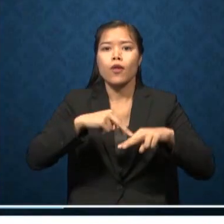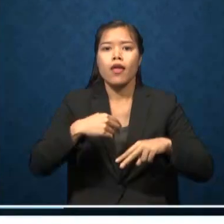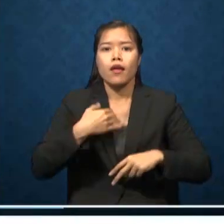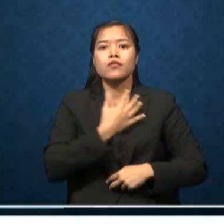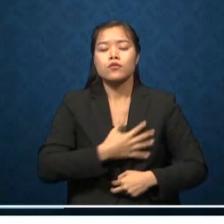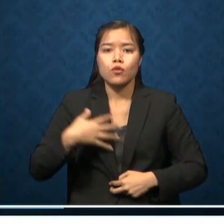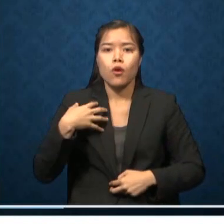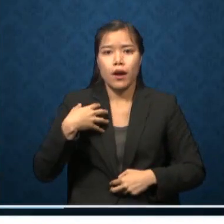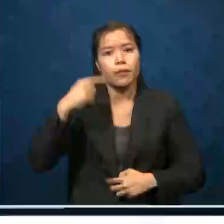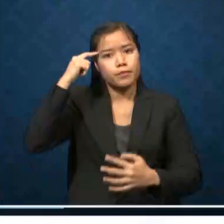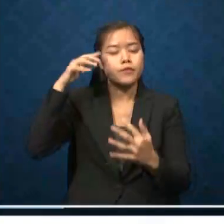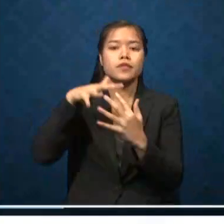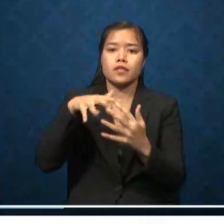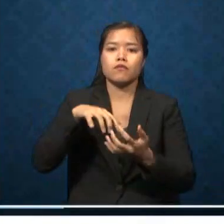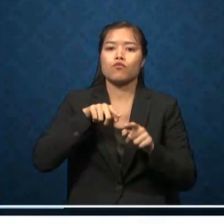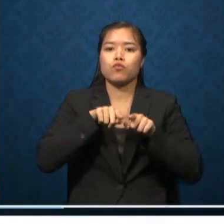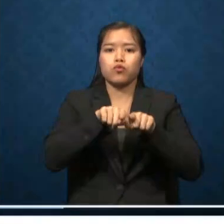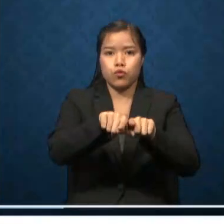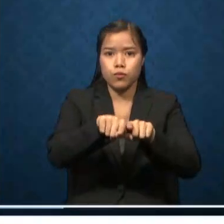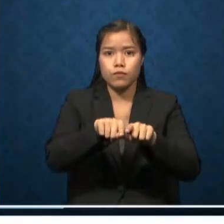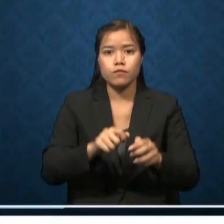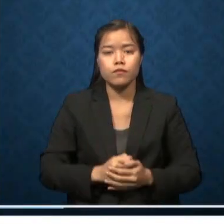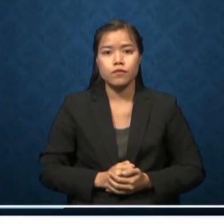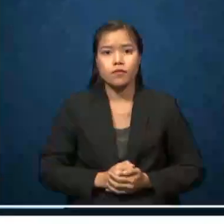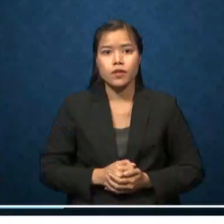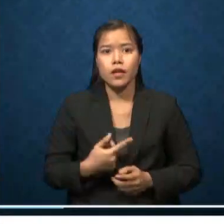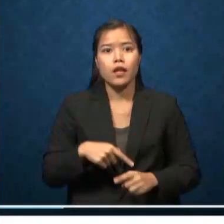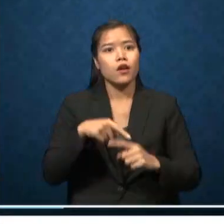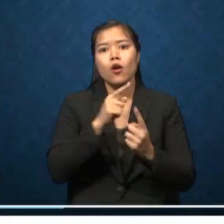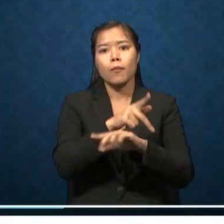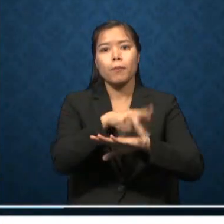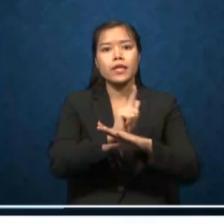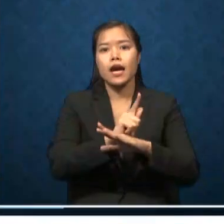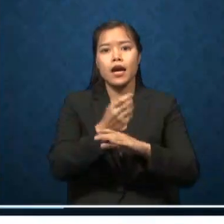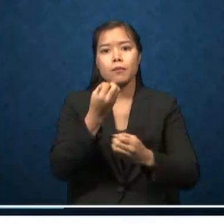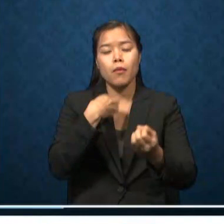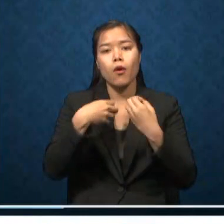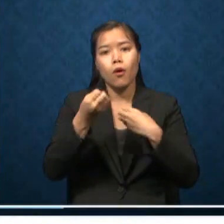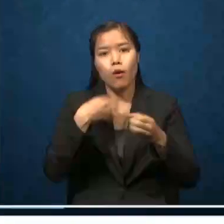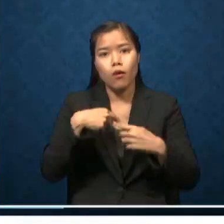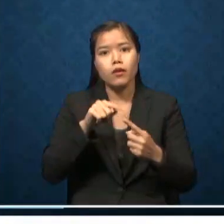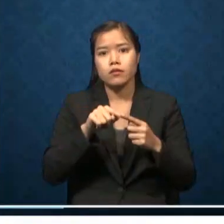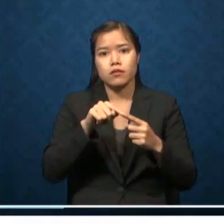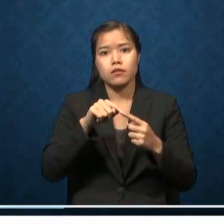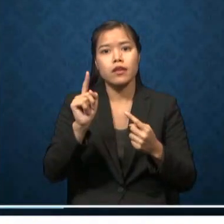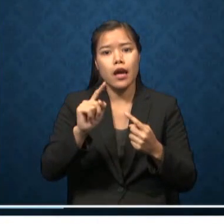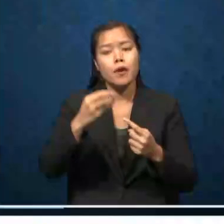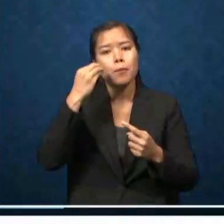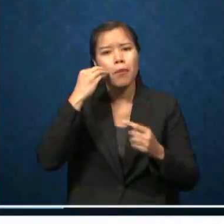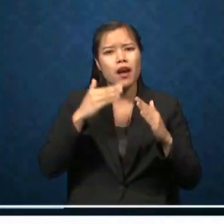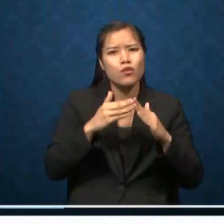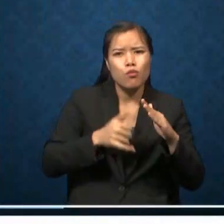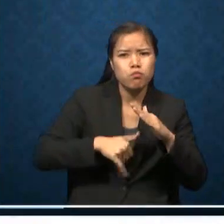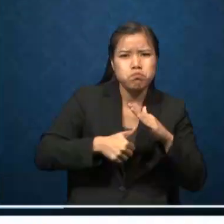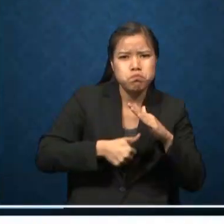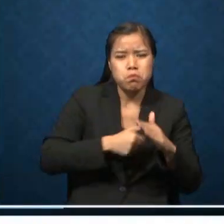ร่วมกันการบูรณาการก็จะต้องเป็นอย่างที่ท่านประธานบอกนะคะก็คือการที่จะคำว่า intermediate careคืออยู่บ้านก็ยังอยู่ไม่ไหวอยู่